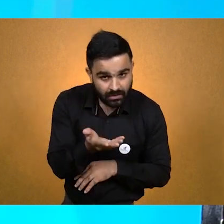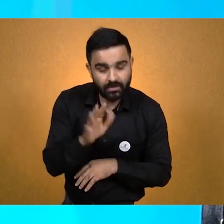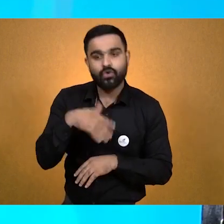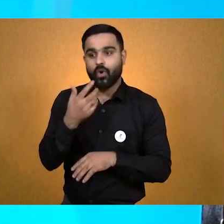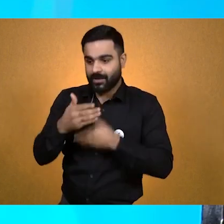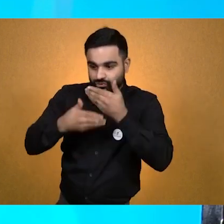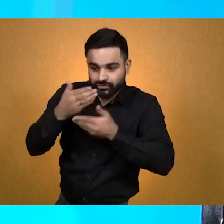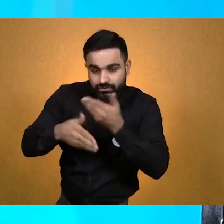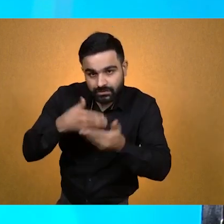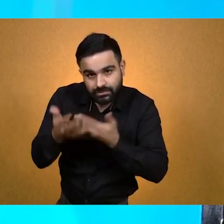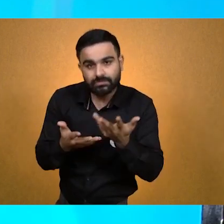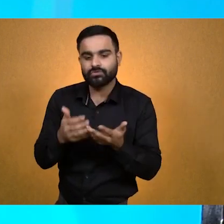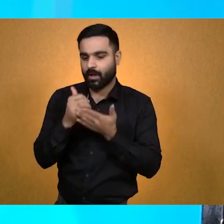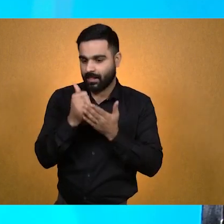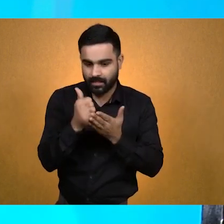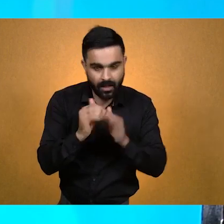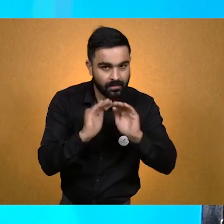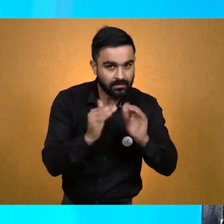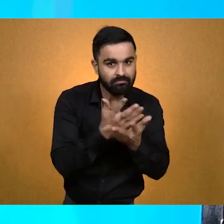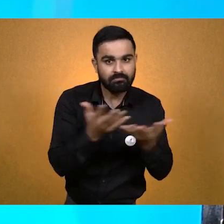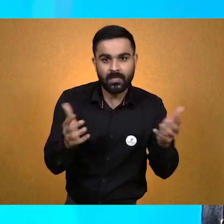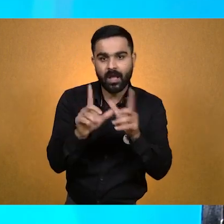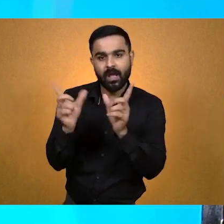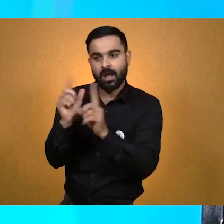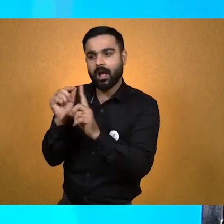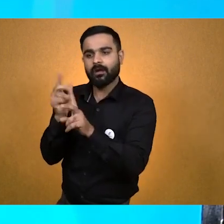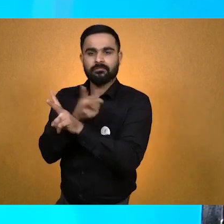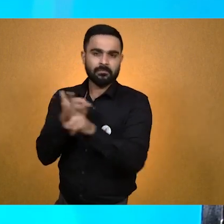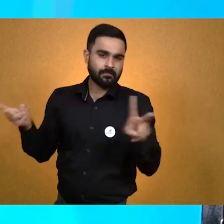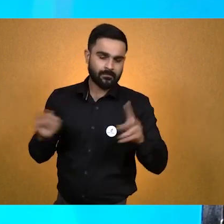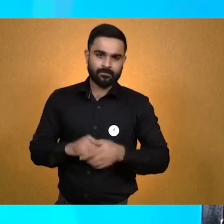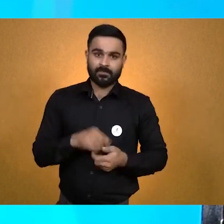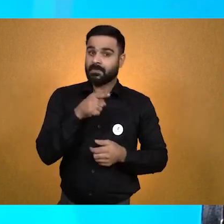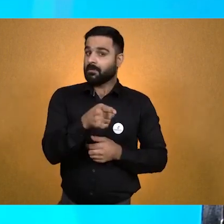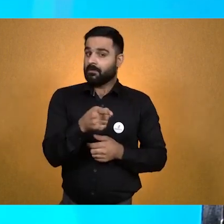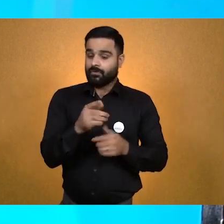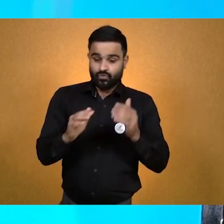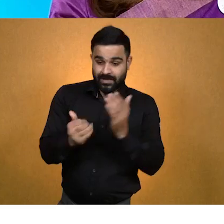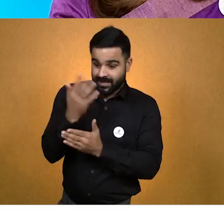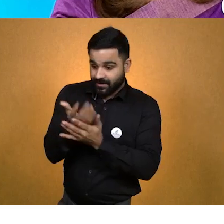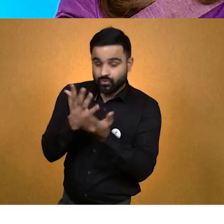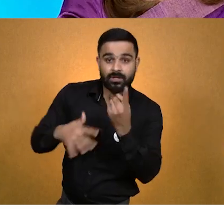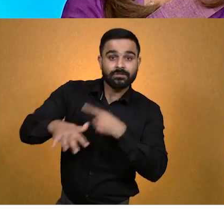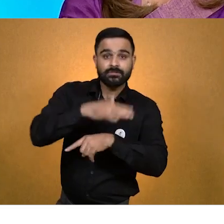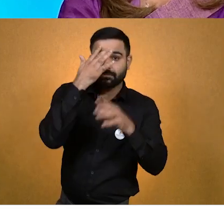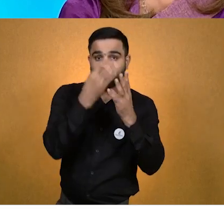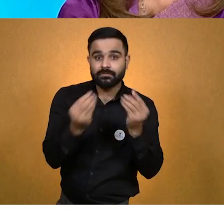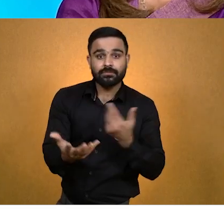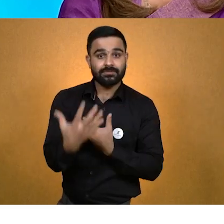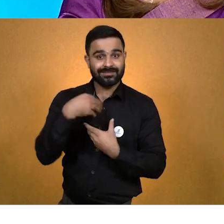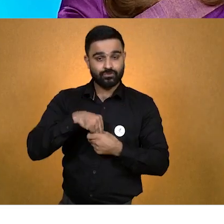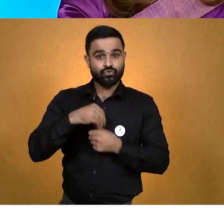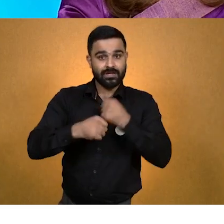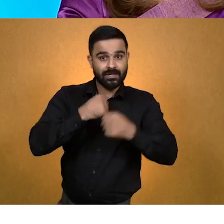या प्रशिक्षण और सहायता प्रदान करने वाले ऐप्स के माध्यम से हो। आप इन इनोवेटिव समाधानों को अडैप्टिव